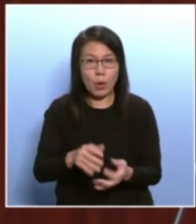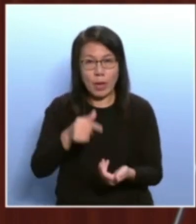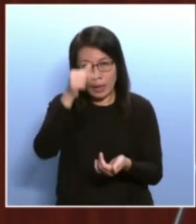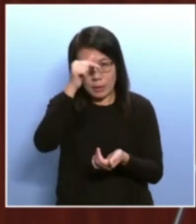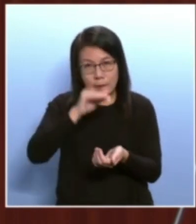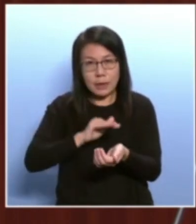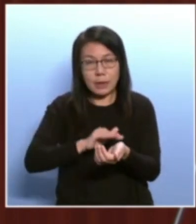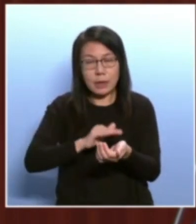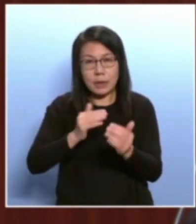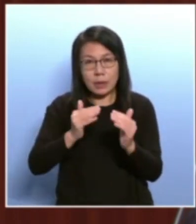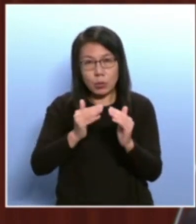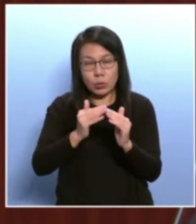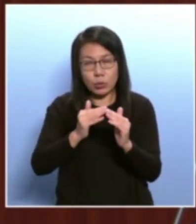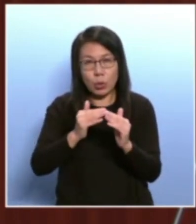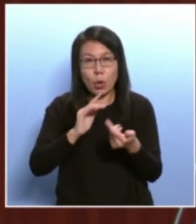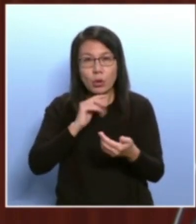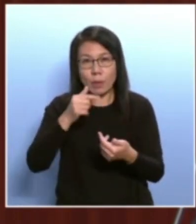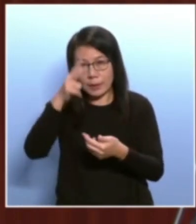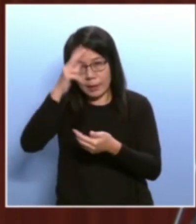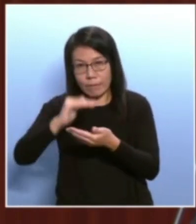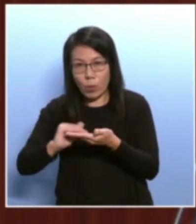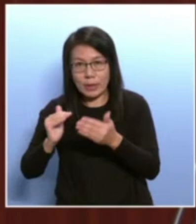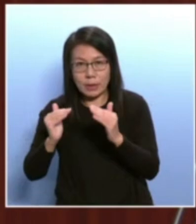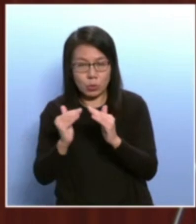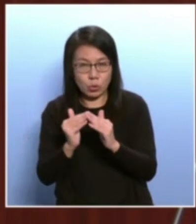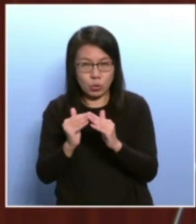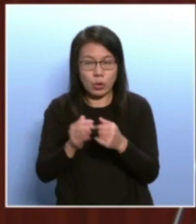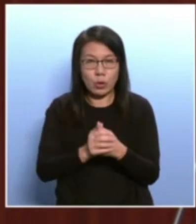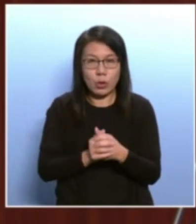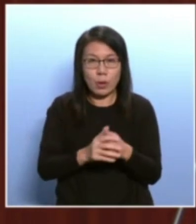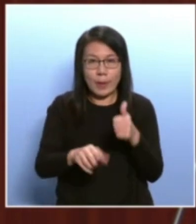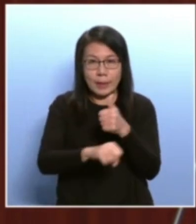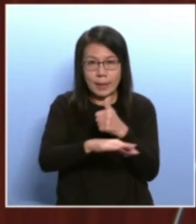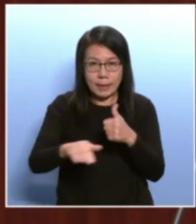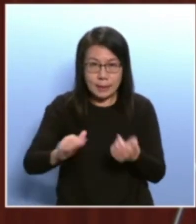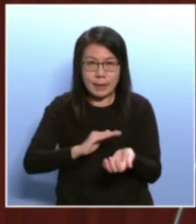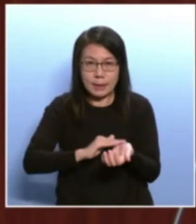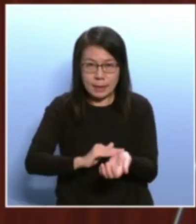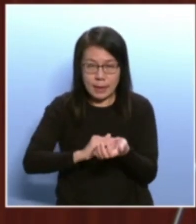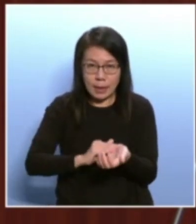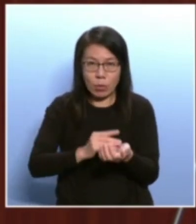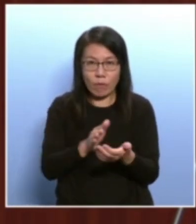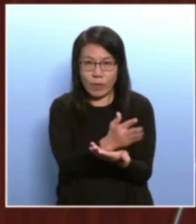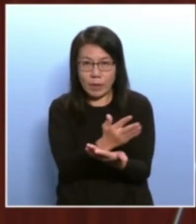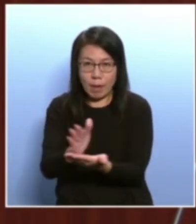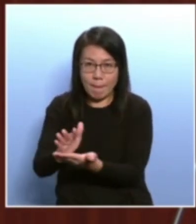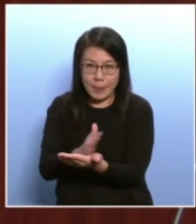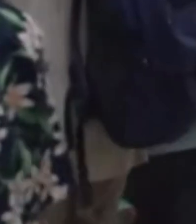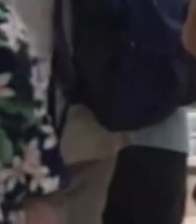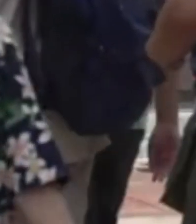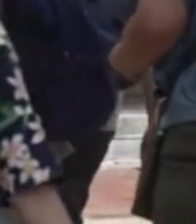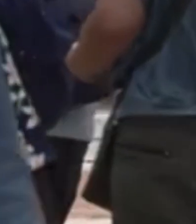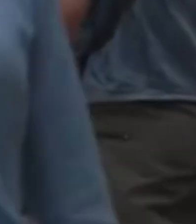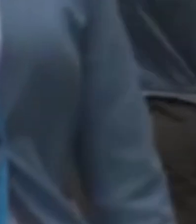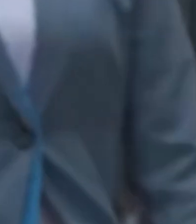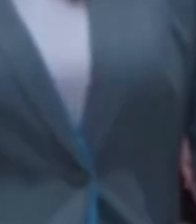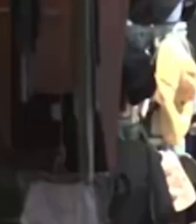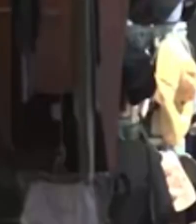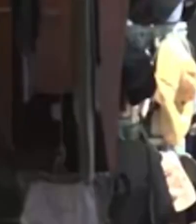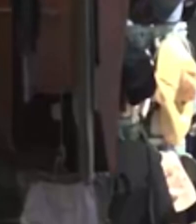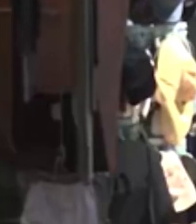局、卫生署和基层医疗处的职能和分工，强化基